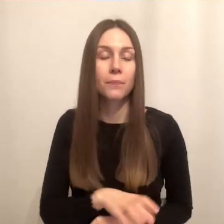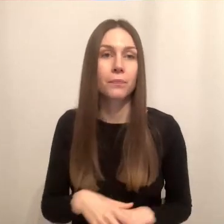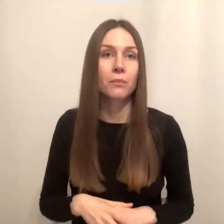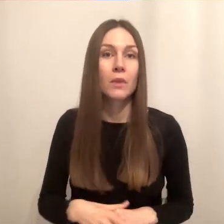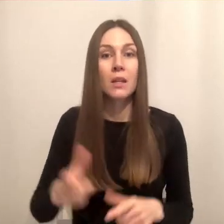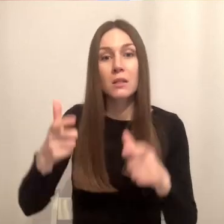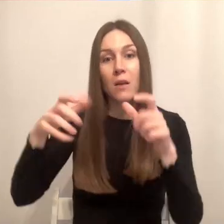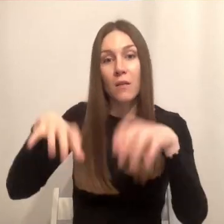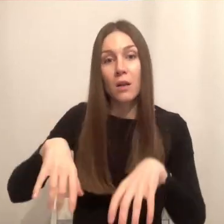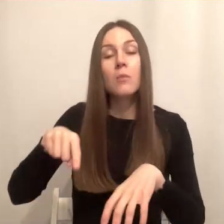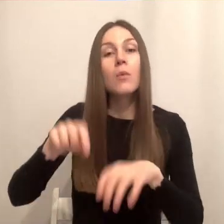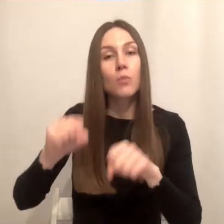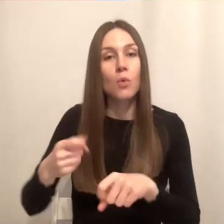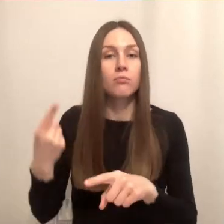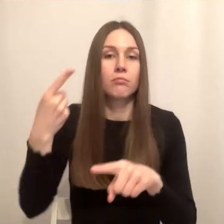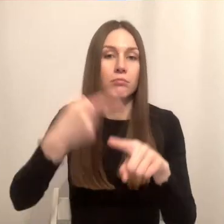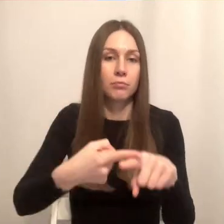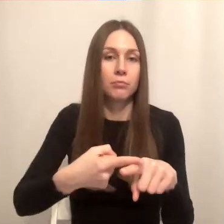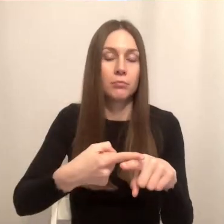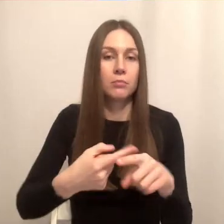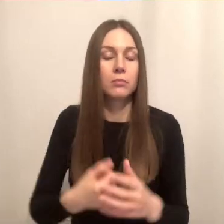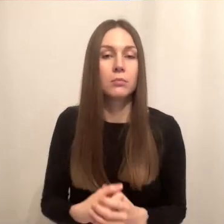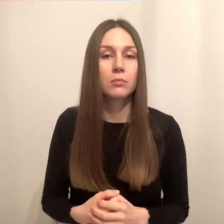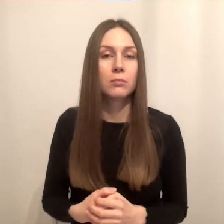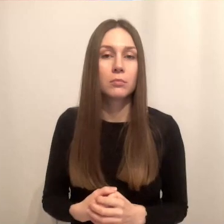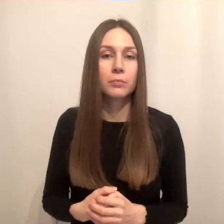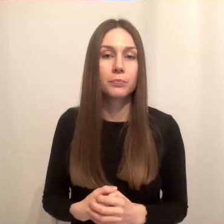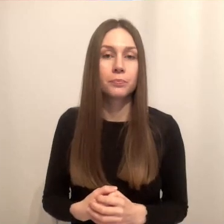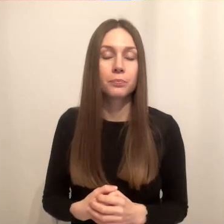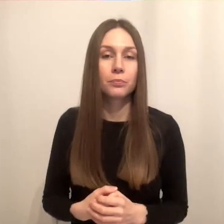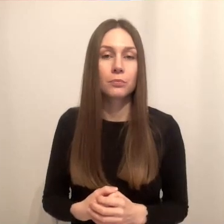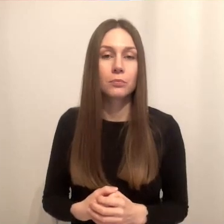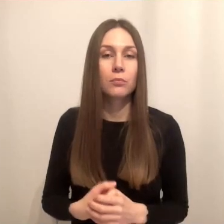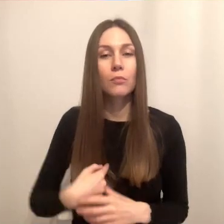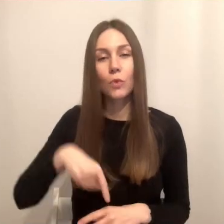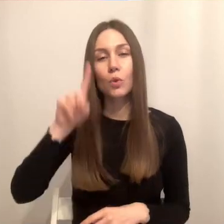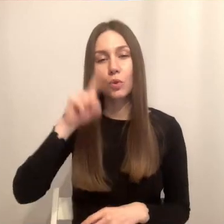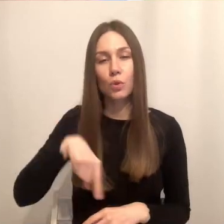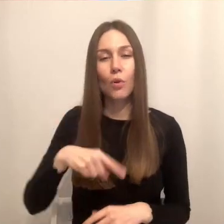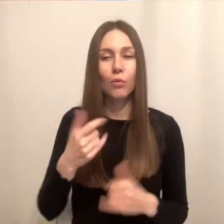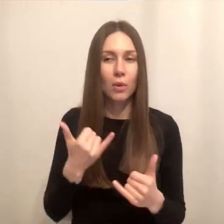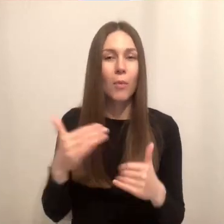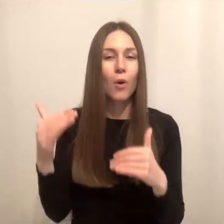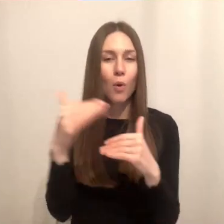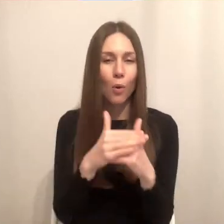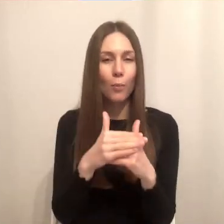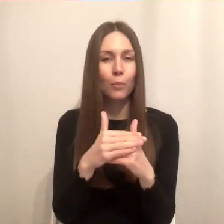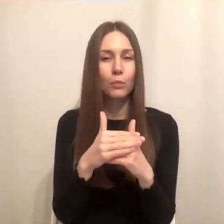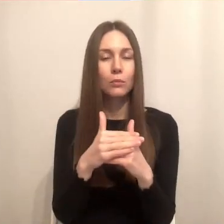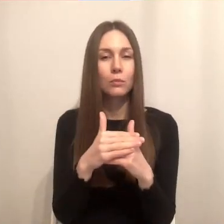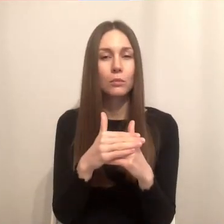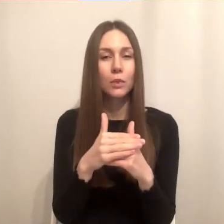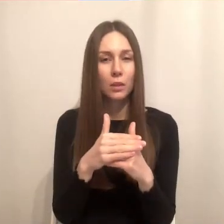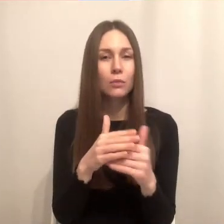gali prisidėti daugiau ir gali tikrai, ir žinau, ir dabar kompensuoja ir tikrai kompensuoti ir toliau